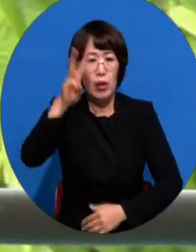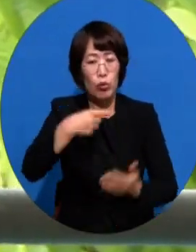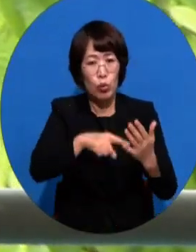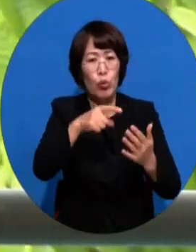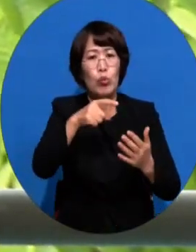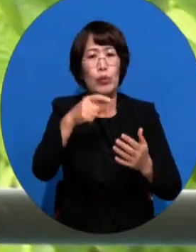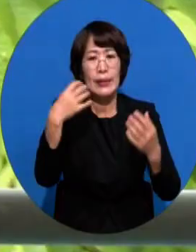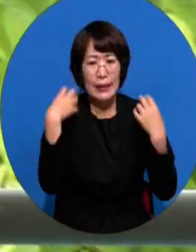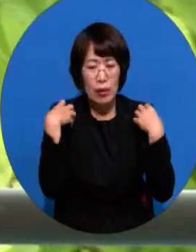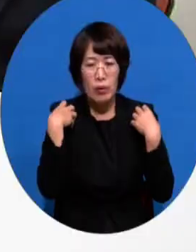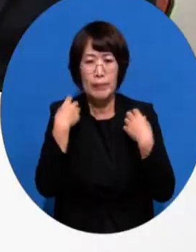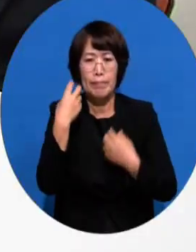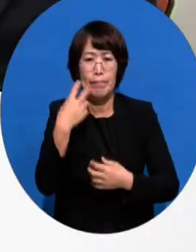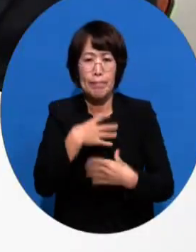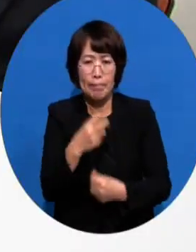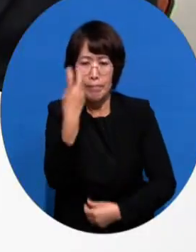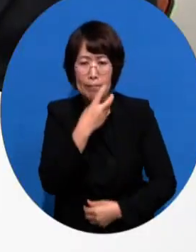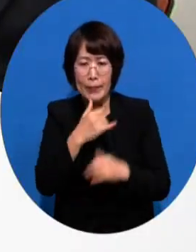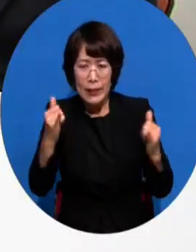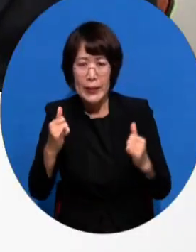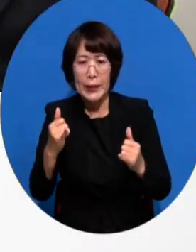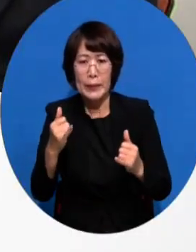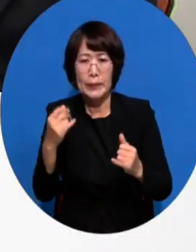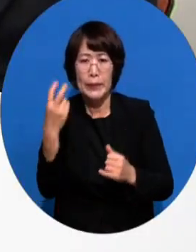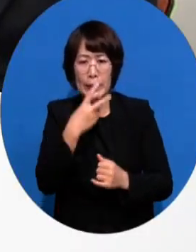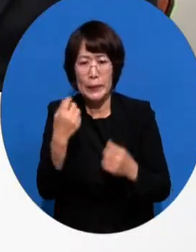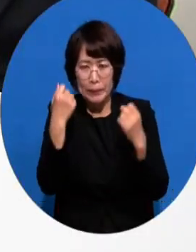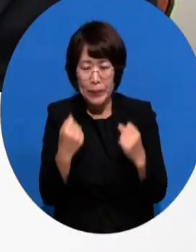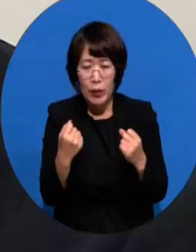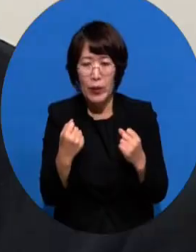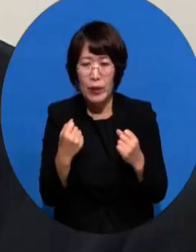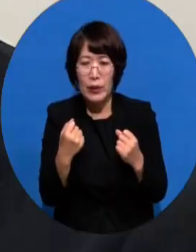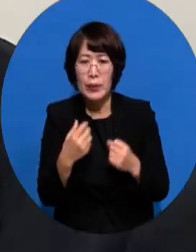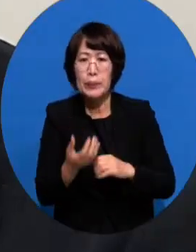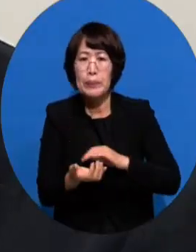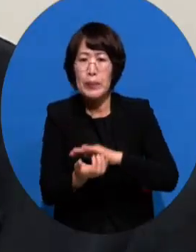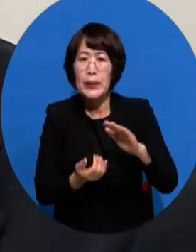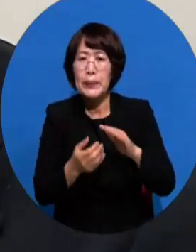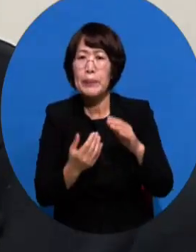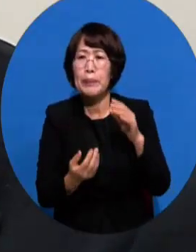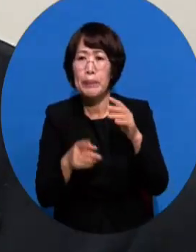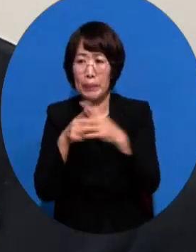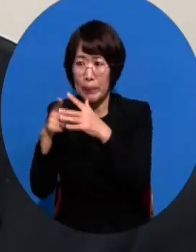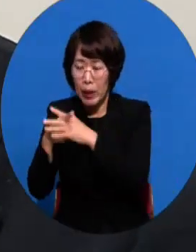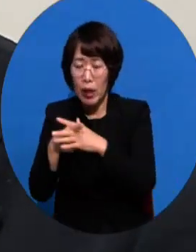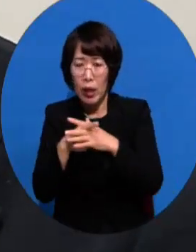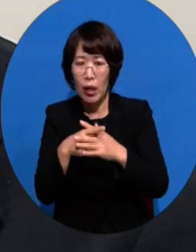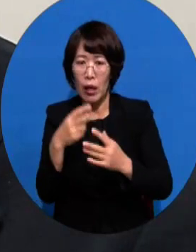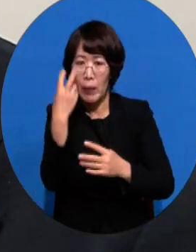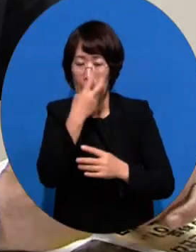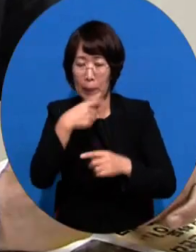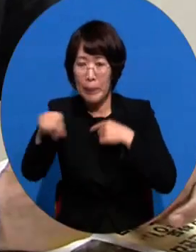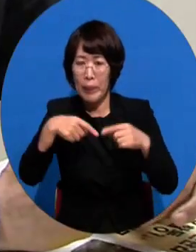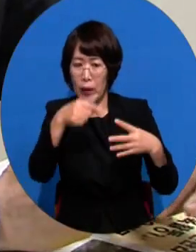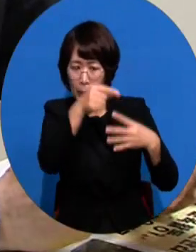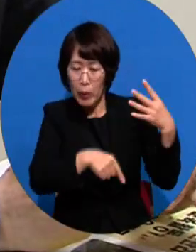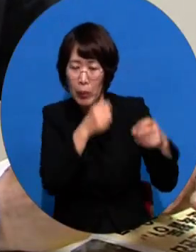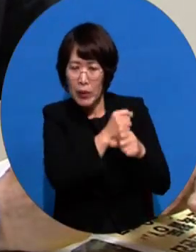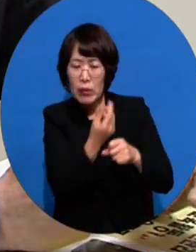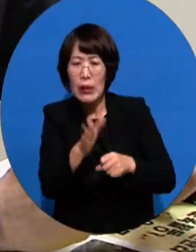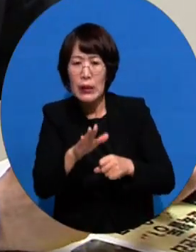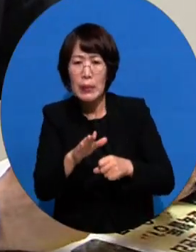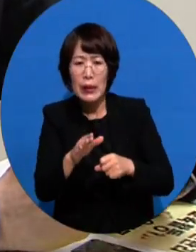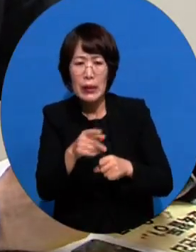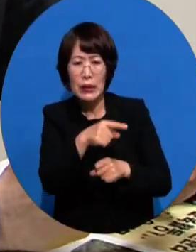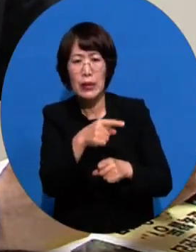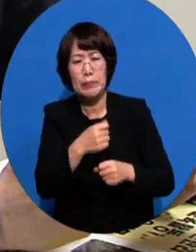교육청도 안전관리자를 상시 배치해 위험 요소들을 선제적으로 파악하도록 하는 등 현장 감독 매뉴얼을 만들었지만 제대로